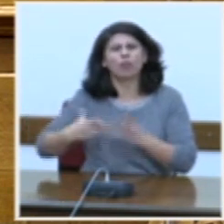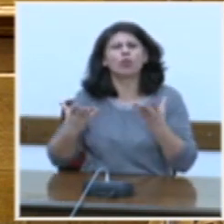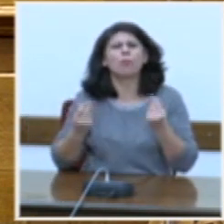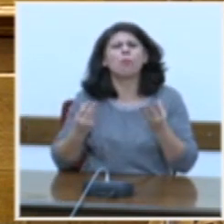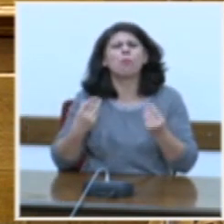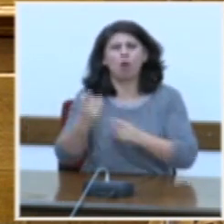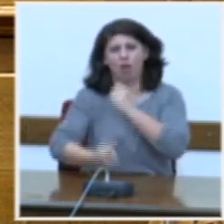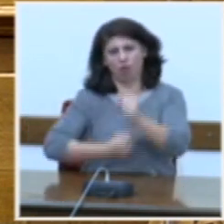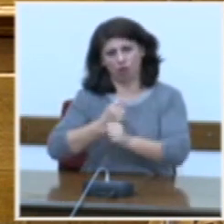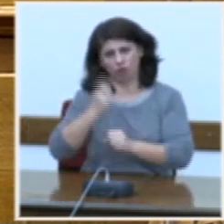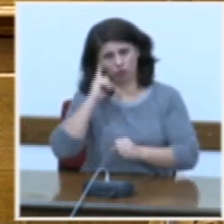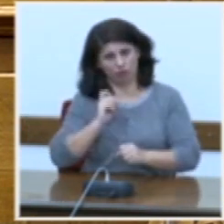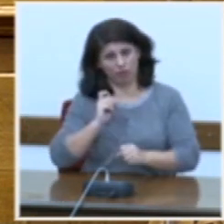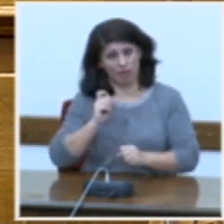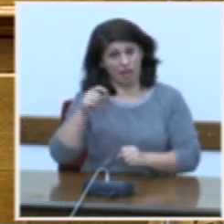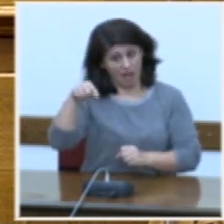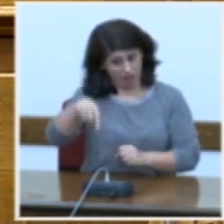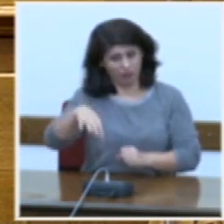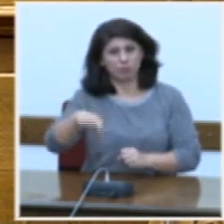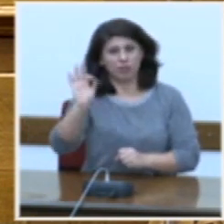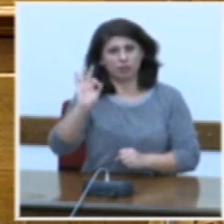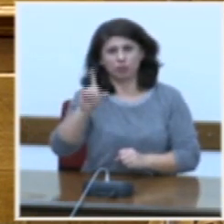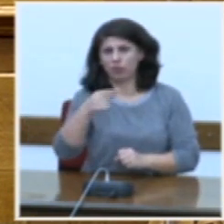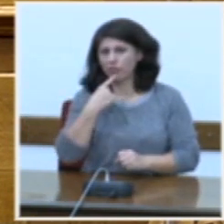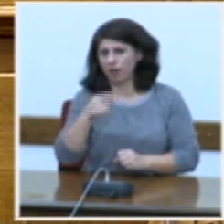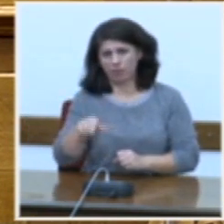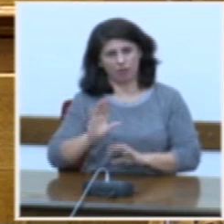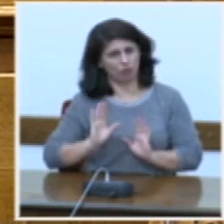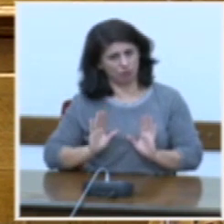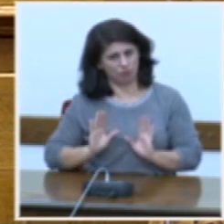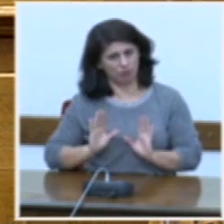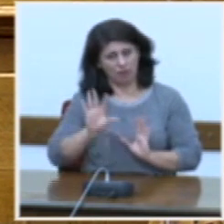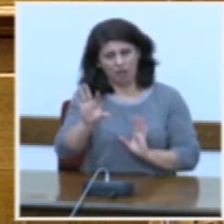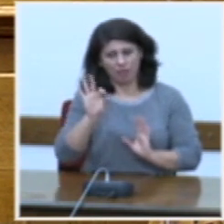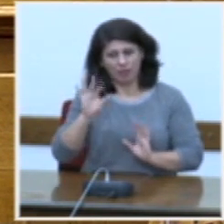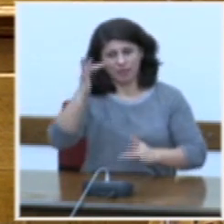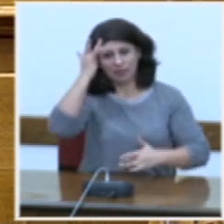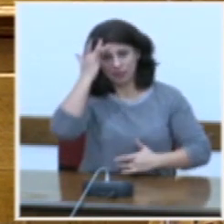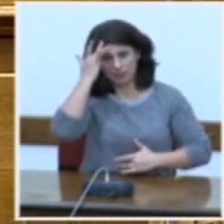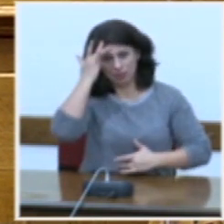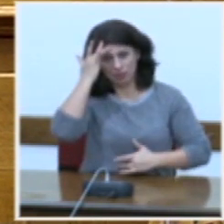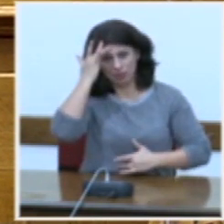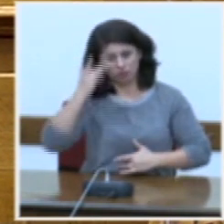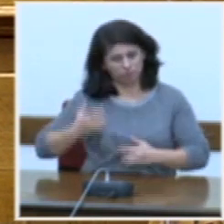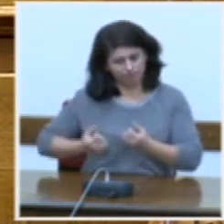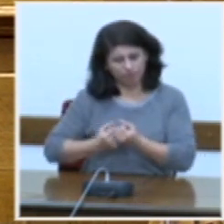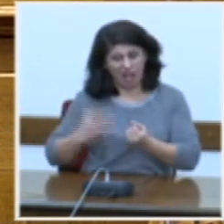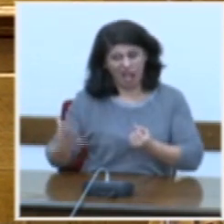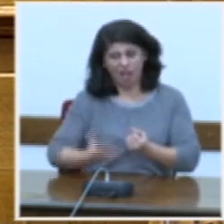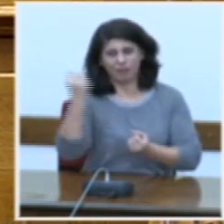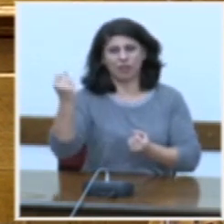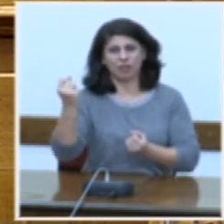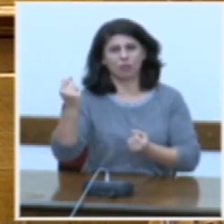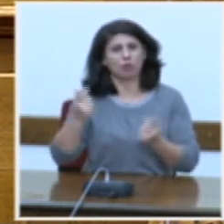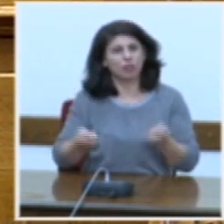χρόνια. Στην προκειμένη όμως περίπτωση δεν μιλάμε γι' αυτό. Επιλέγετε συνειδητά να εντείνετε τον αυταρχισμό και να κάνετε